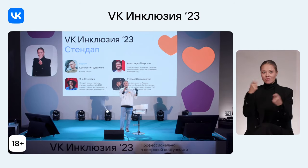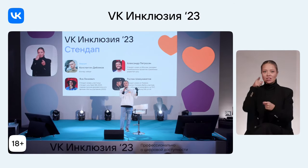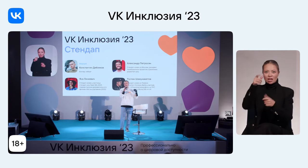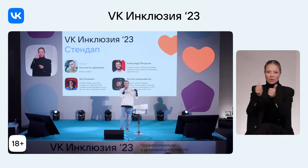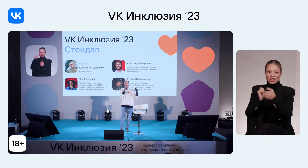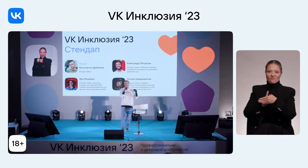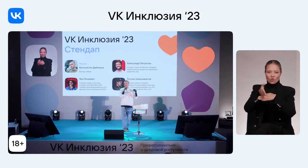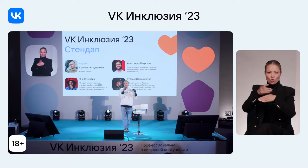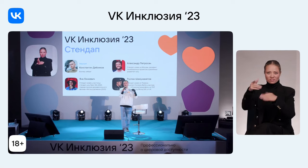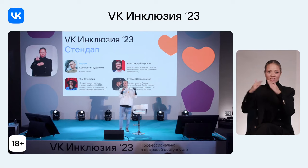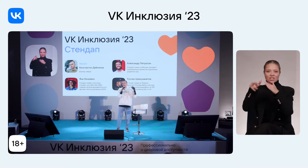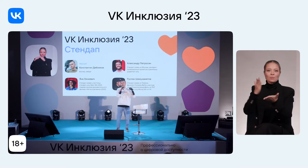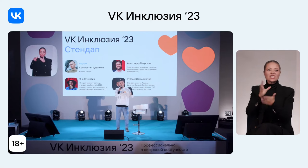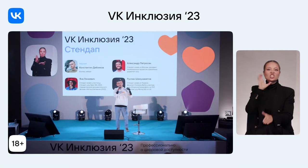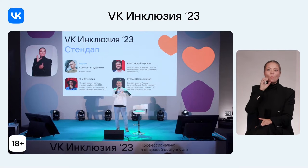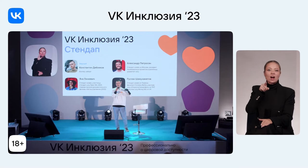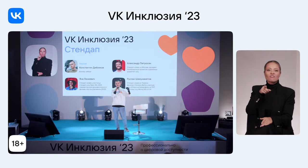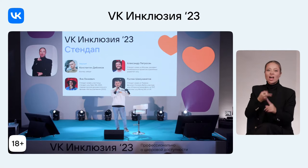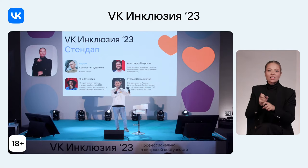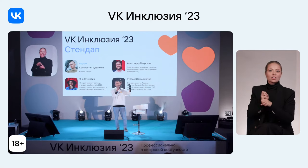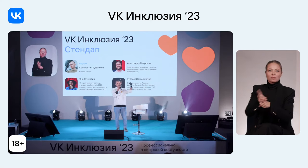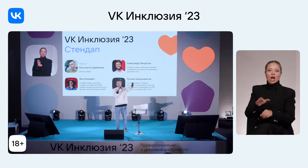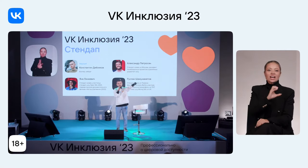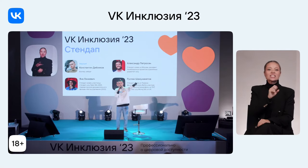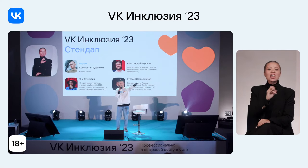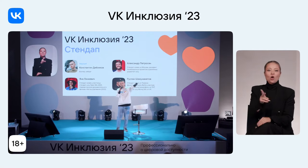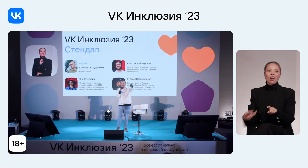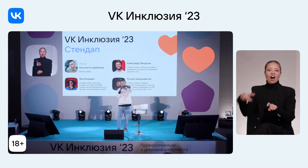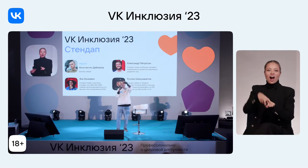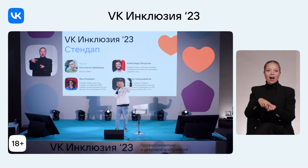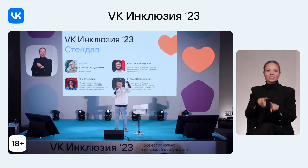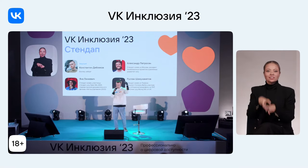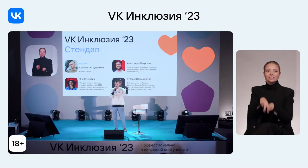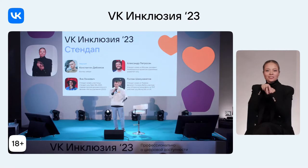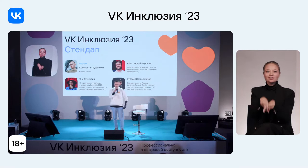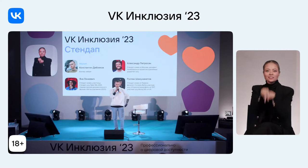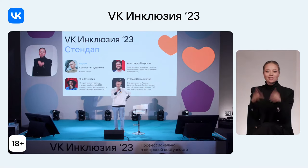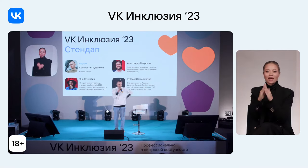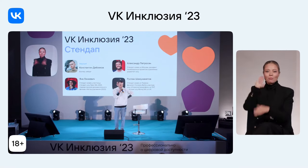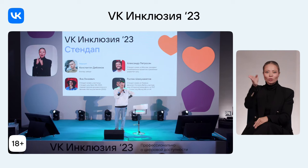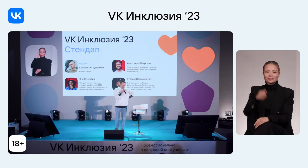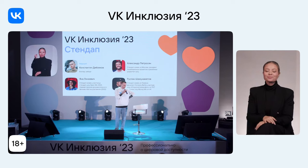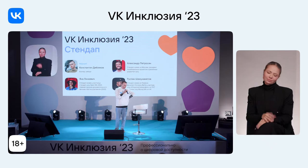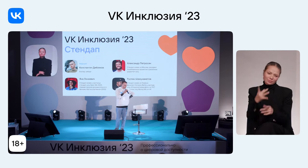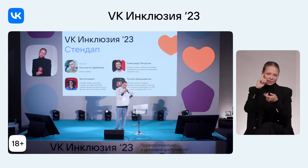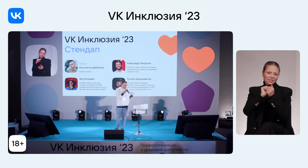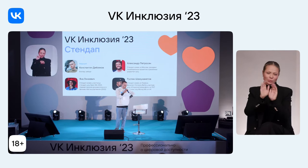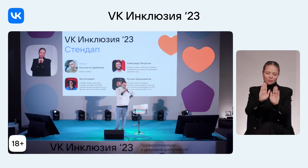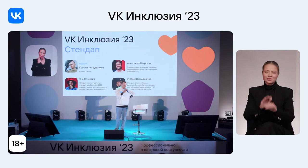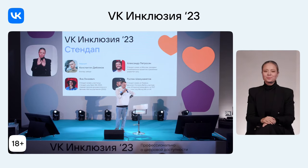в здание, если что, сидит собака, вы ее не прогоняйте, Саньку еще на ней домой ехать, поэтому просто имейте в виду.